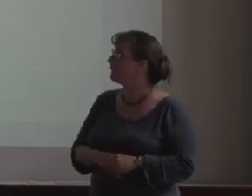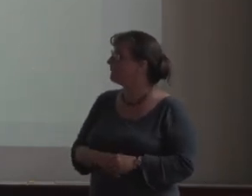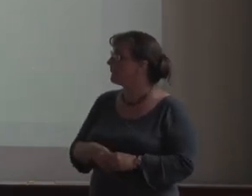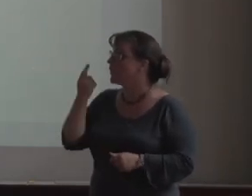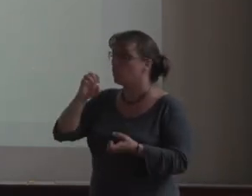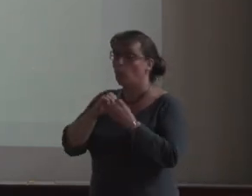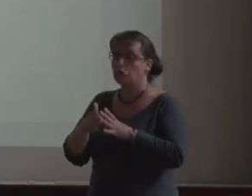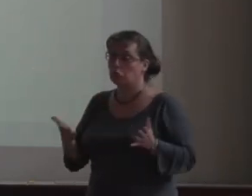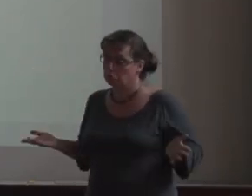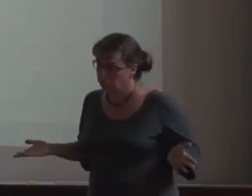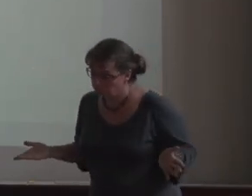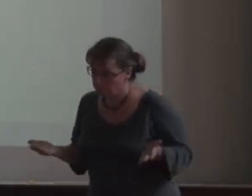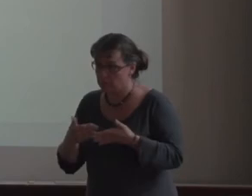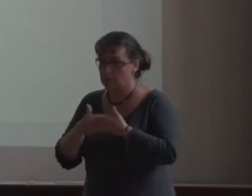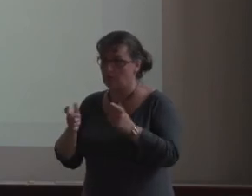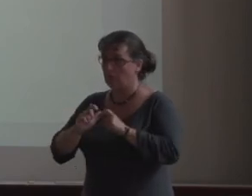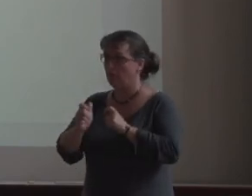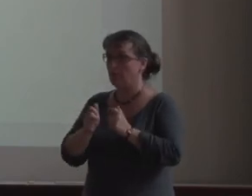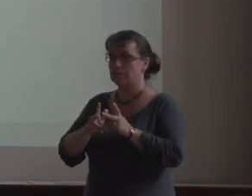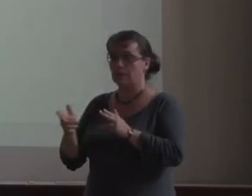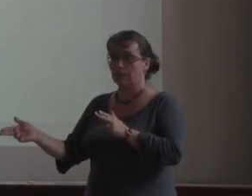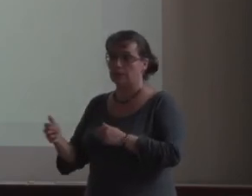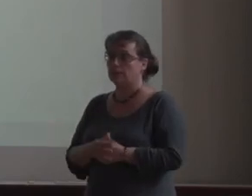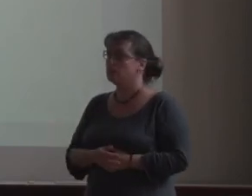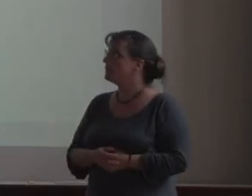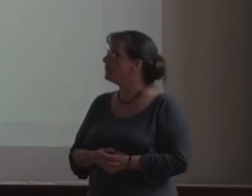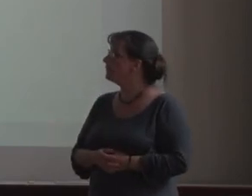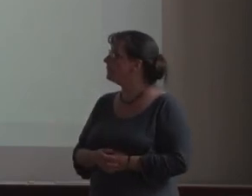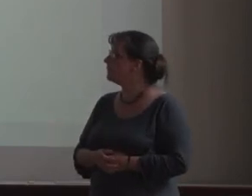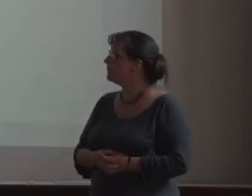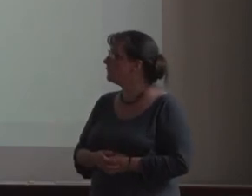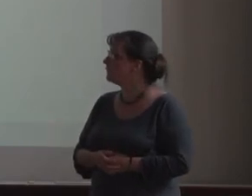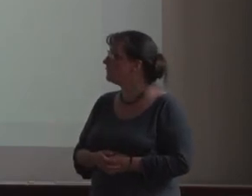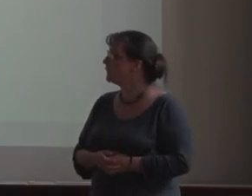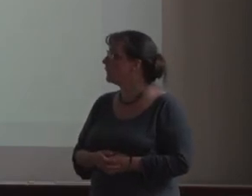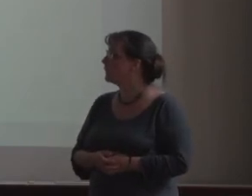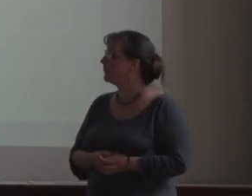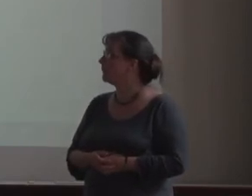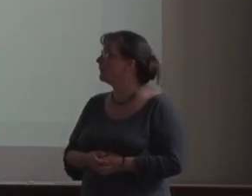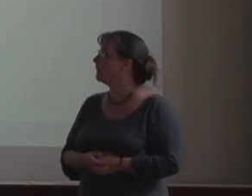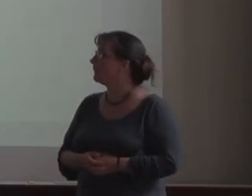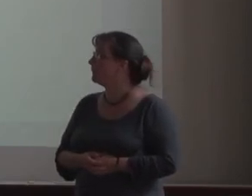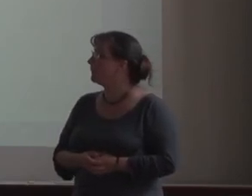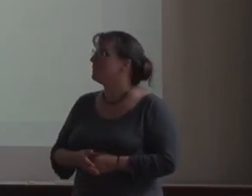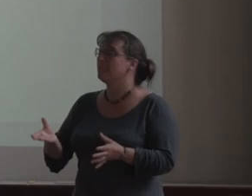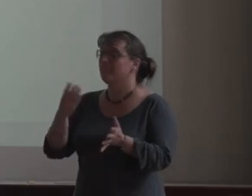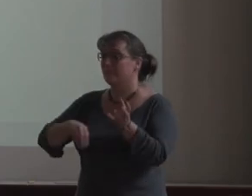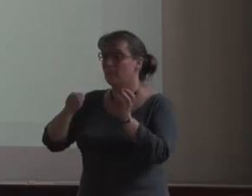L'internet, là c'est très classique, c'est avec une interface série. Et alors sur notre